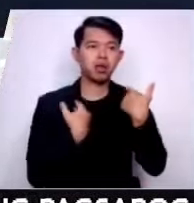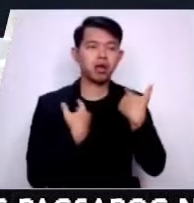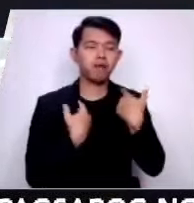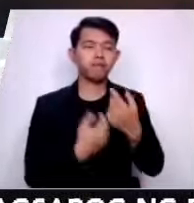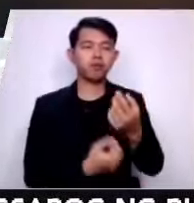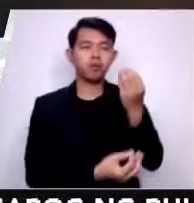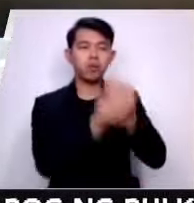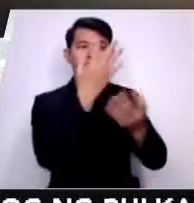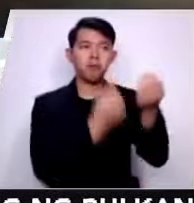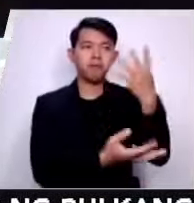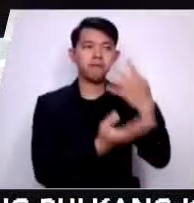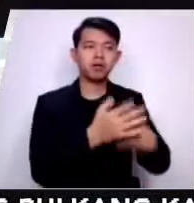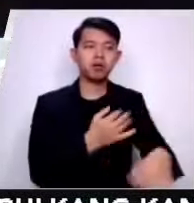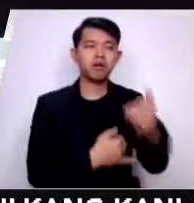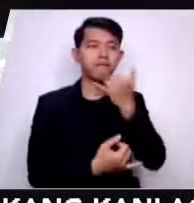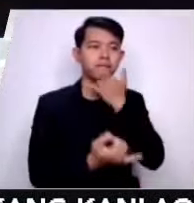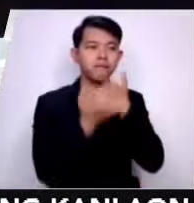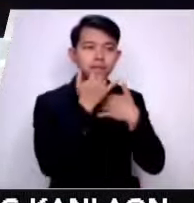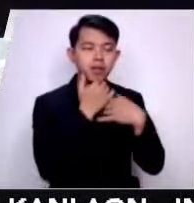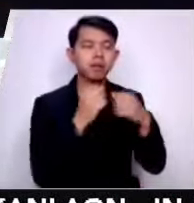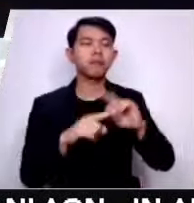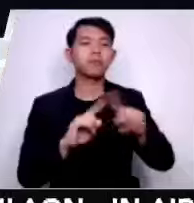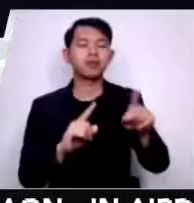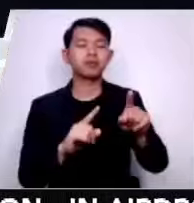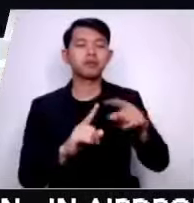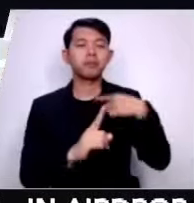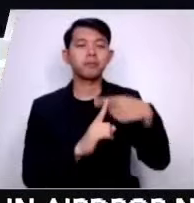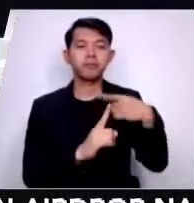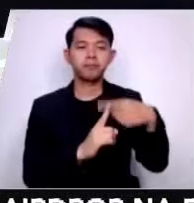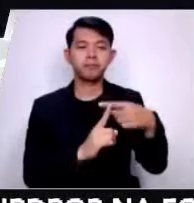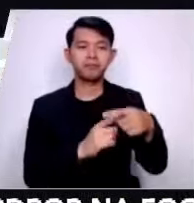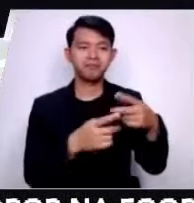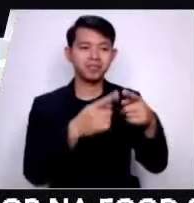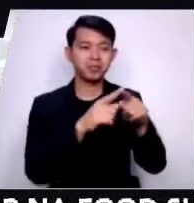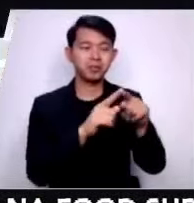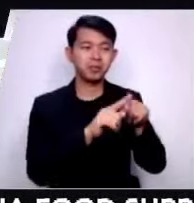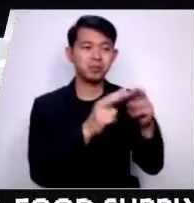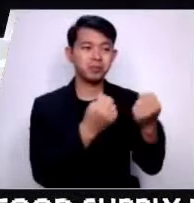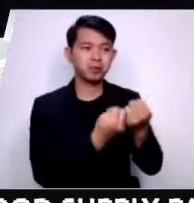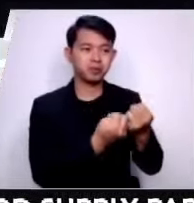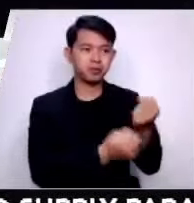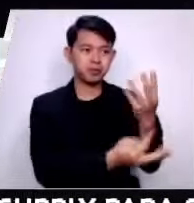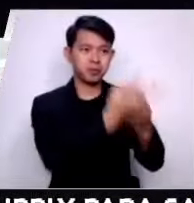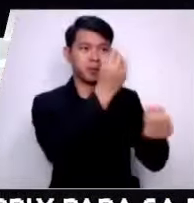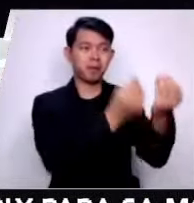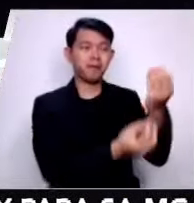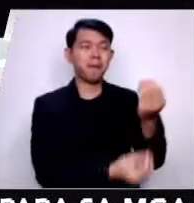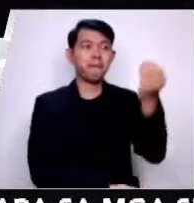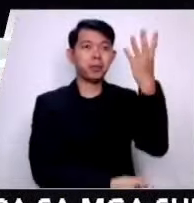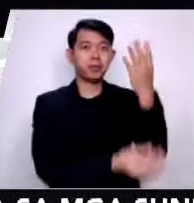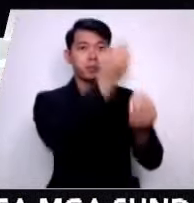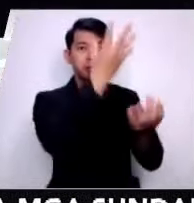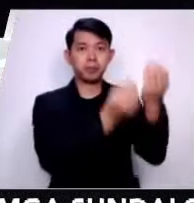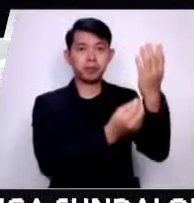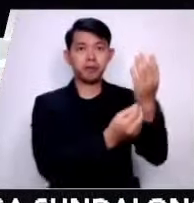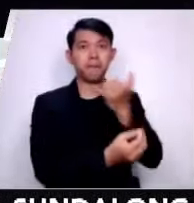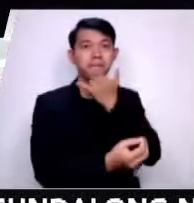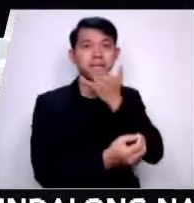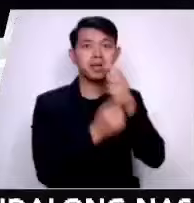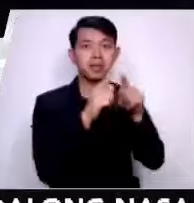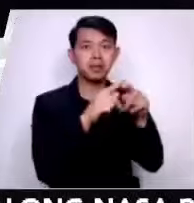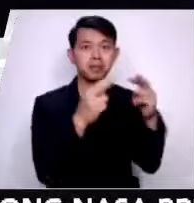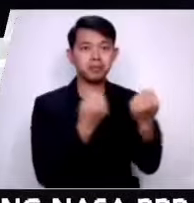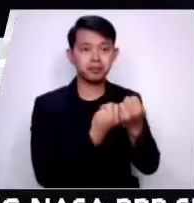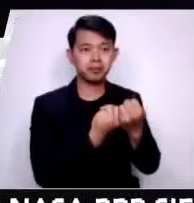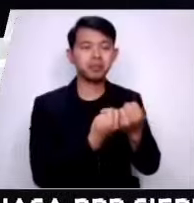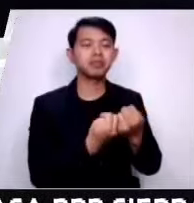pagkakasetup sa mga paputok. Sa halip kasi na ilagay sa ibaba, inilagay ito sa itaas ng stage. Wala namang nasaktan sa